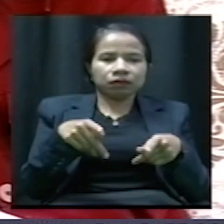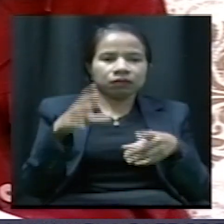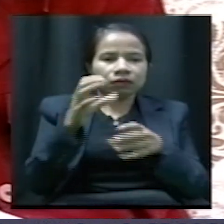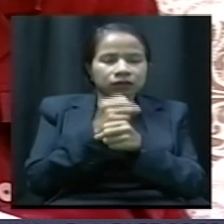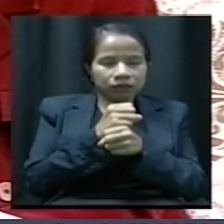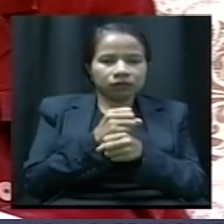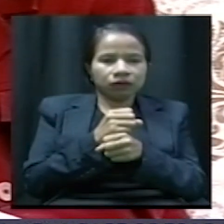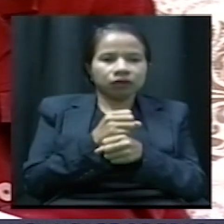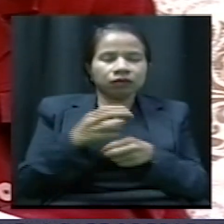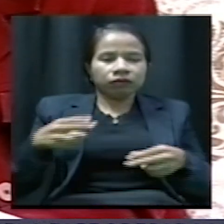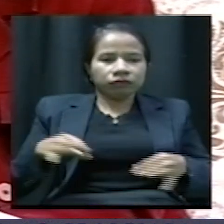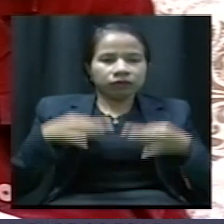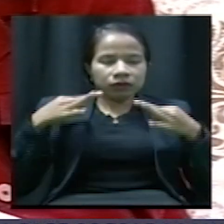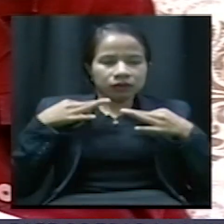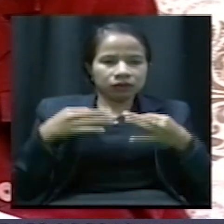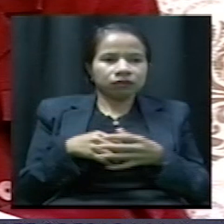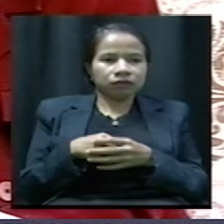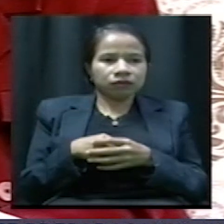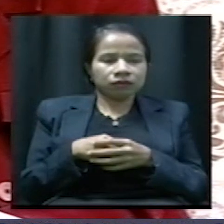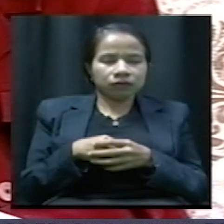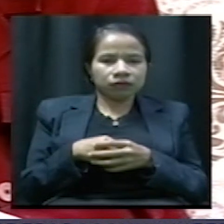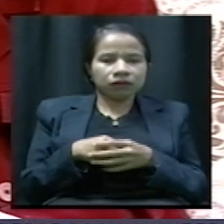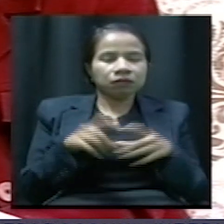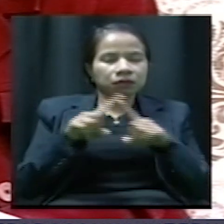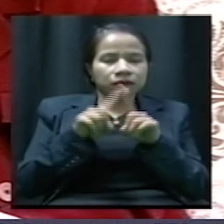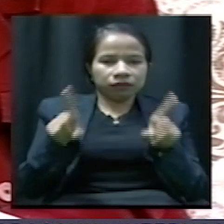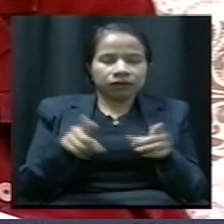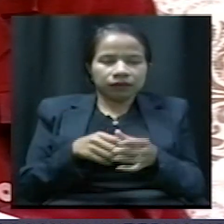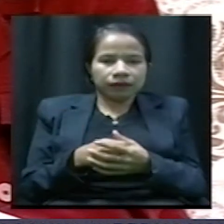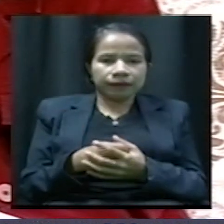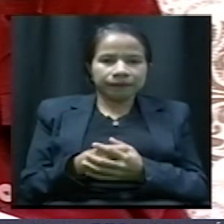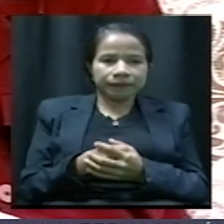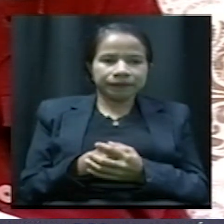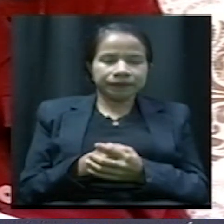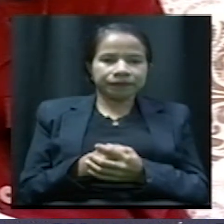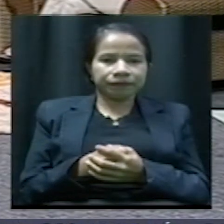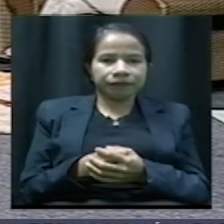ho ninia kondisaun fisiku ka mental ka nebe deficiente ya.